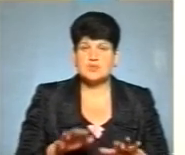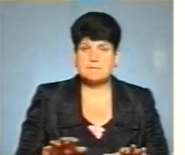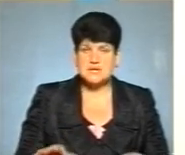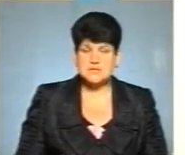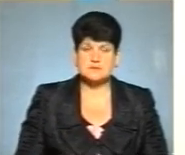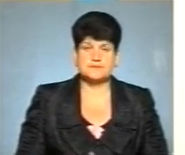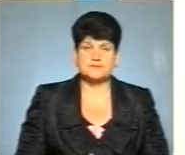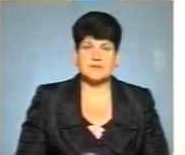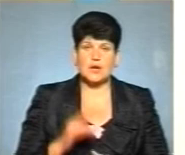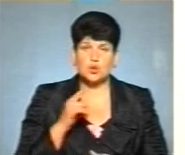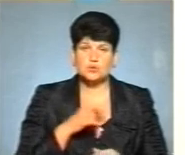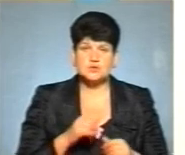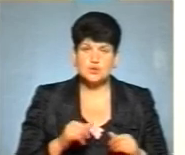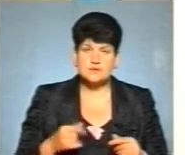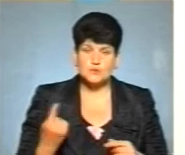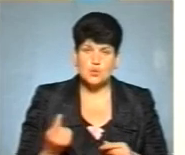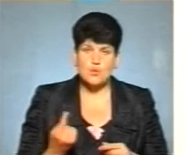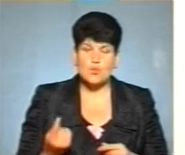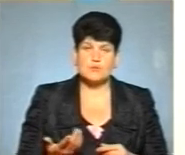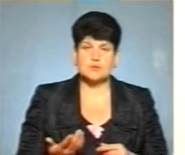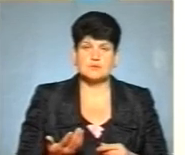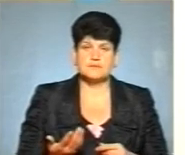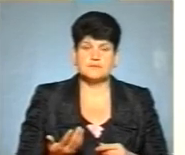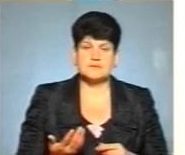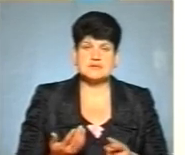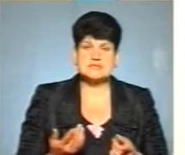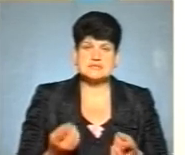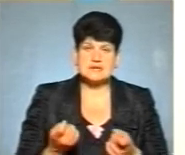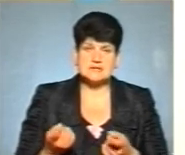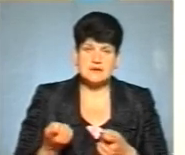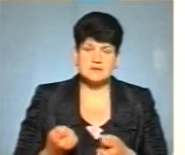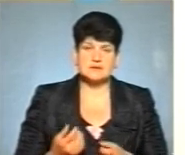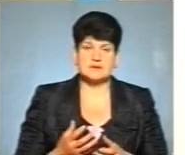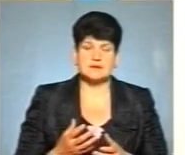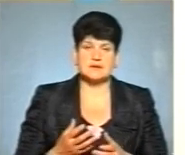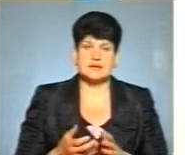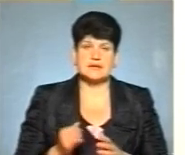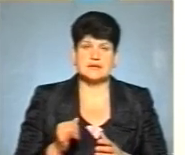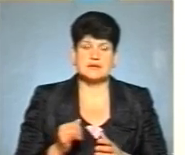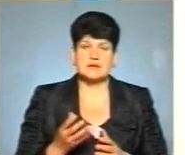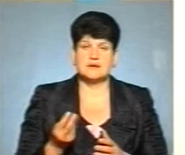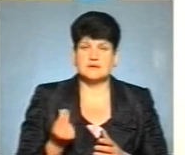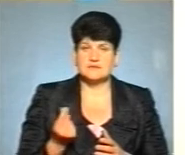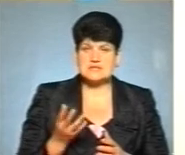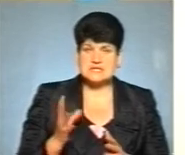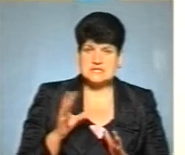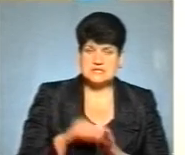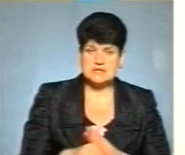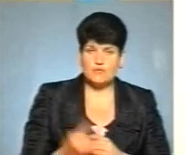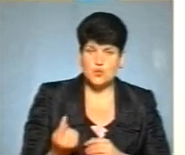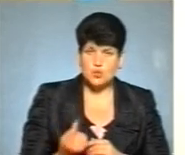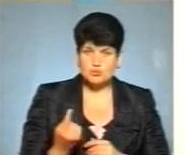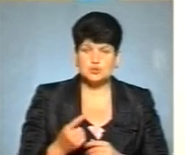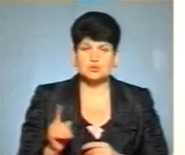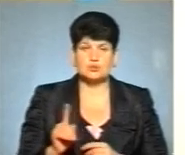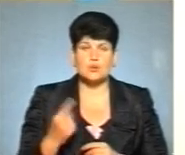місць, економічний розвиток області, відповідно затягнення інвестицій в область, також щоб область в загальному,